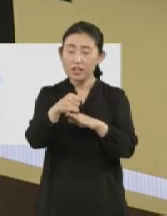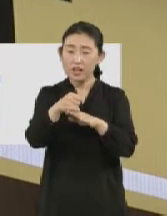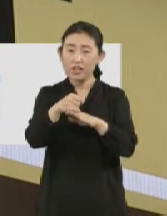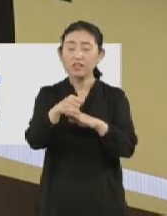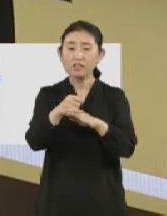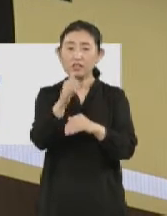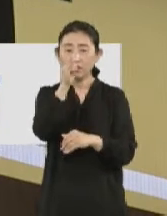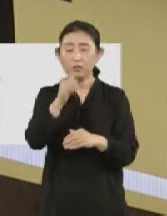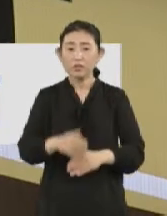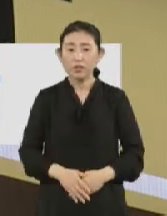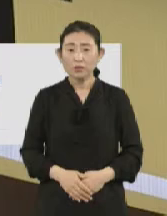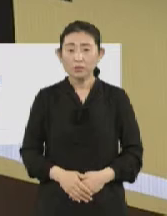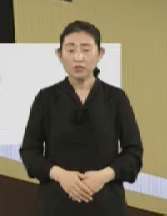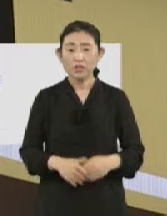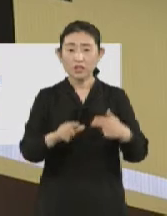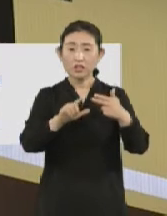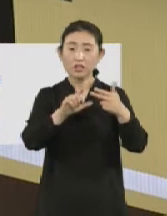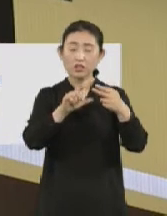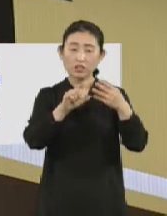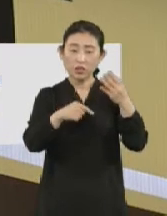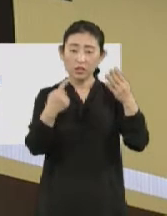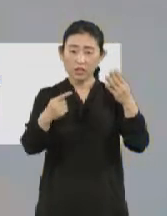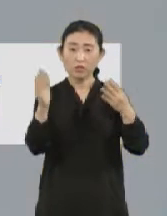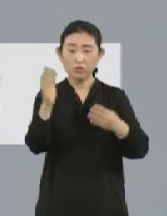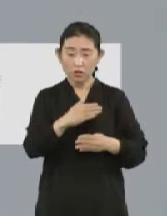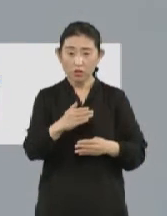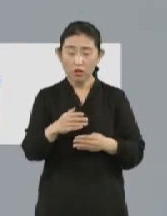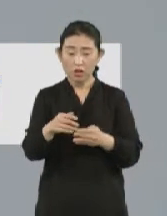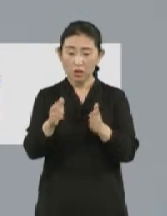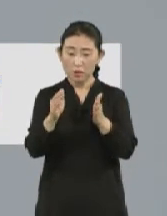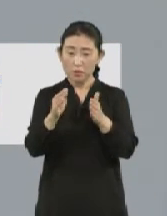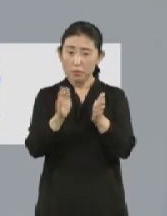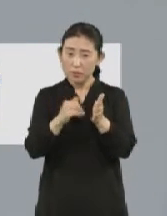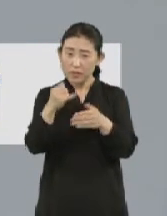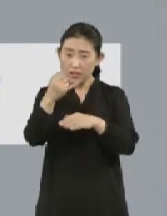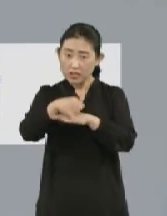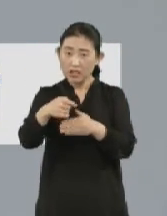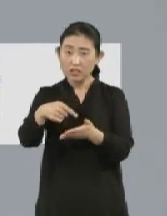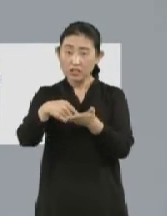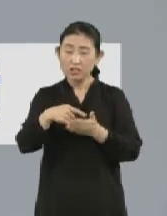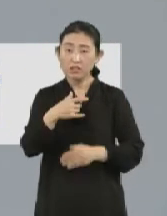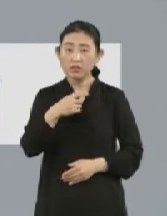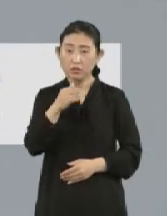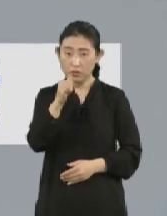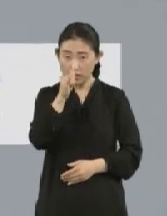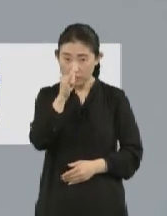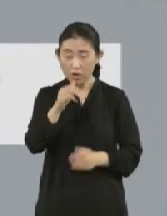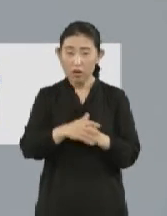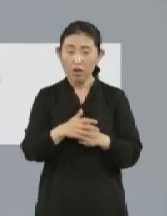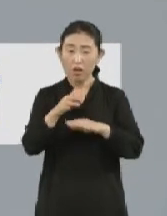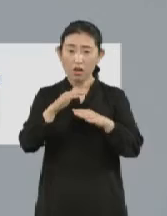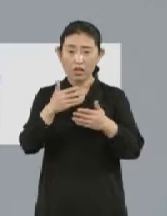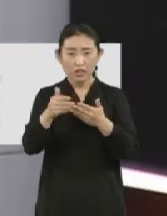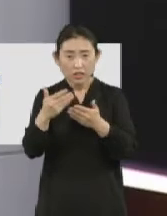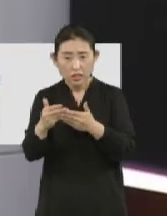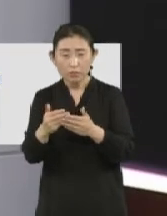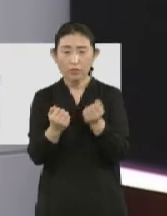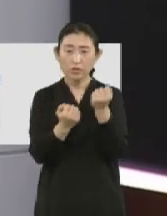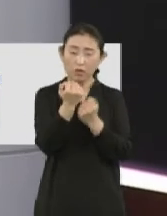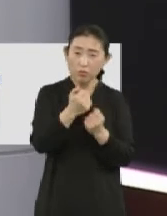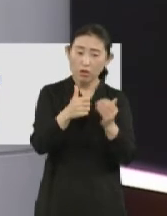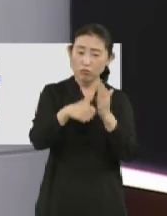개선 합니다 이에 따라 다음달 1일부터 출원인이 비밀 디자인을 신청하면 디자인 도면과 설명 뿐만 아니라